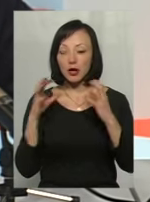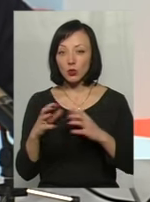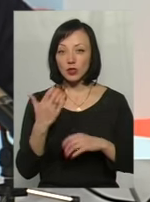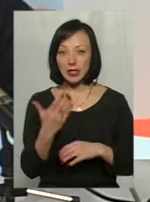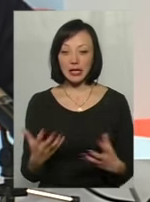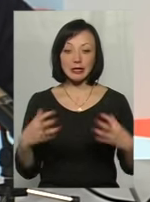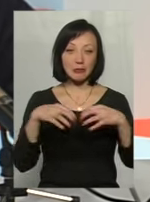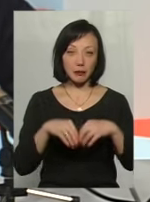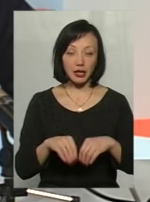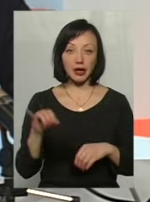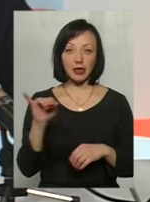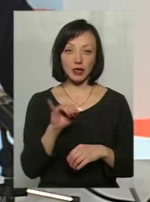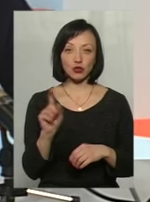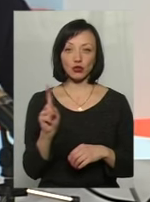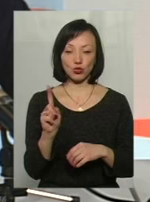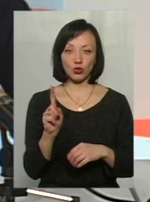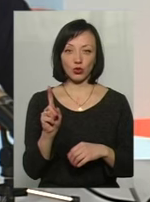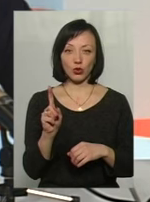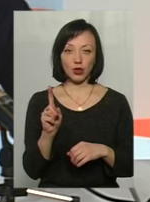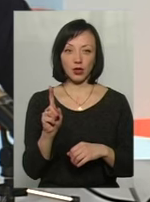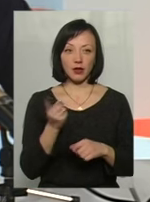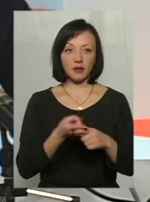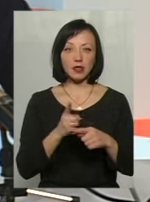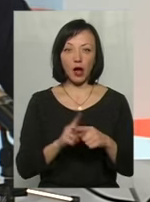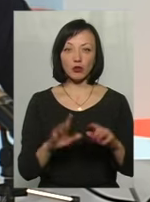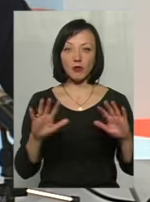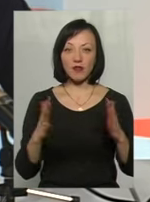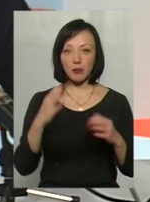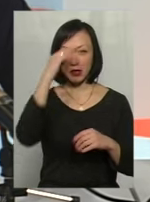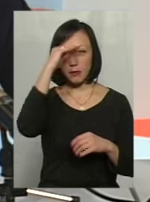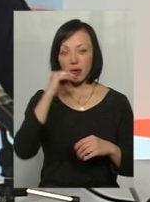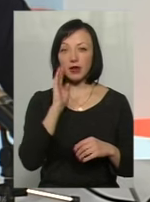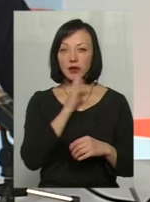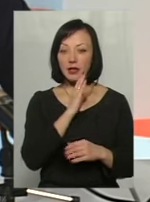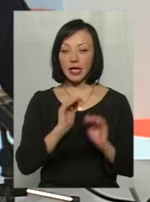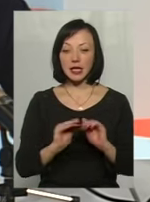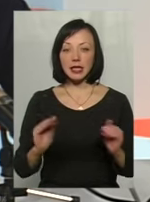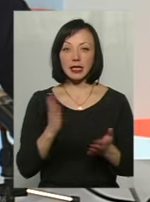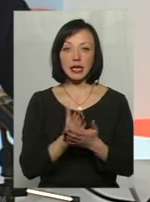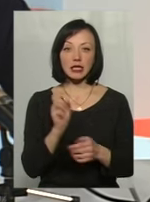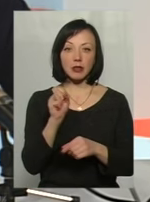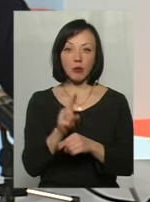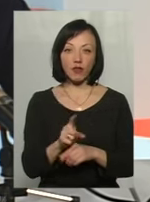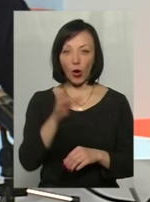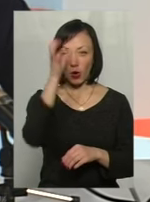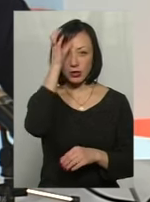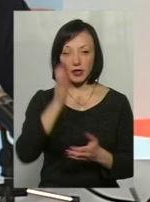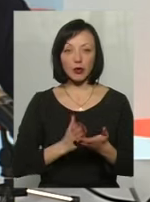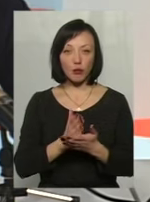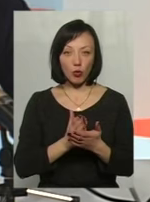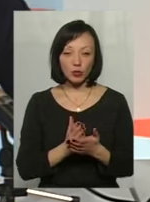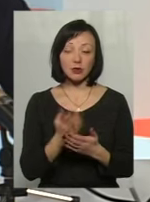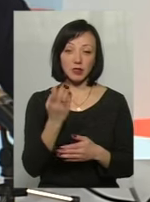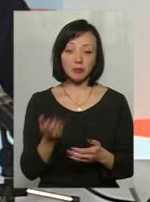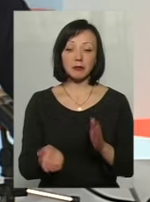їхнє спільне, і що в даному випадку батьки і діти є замовниками освітніх послуг, тому вони відповідно